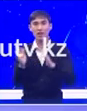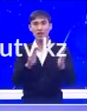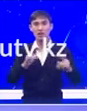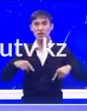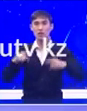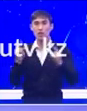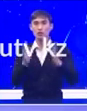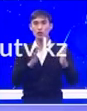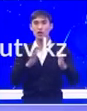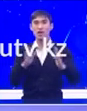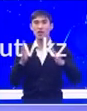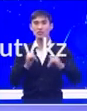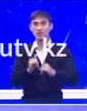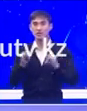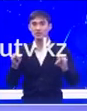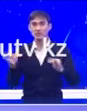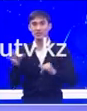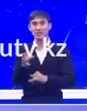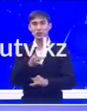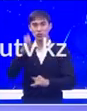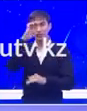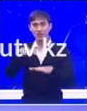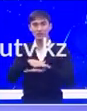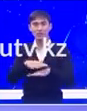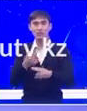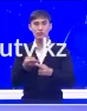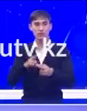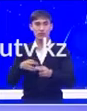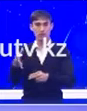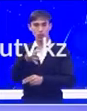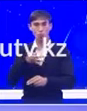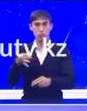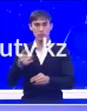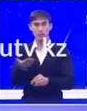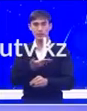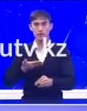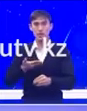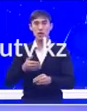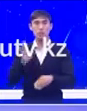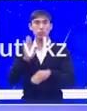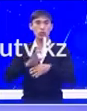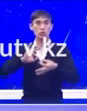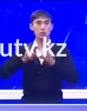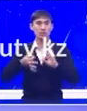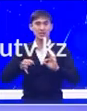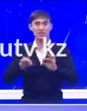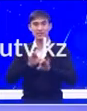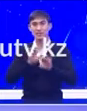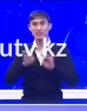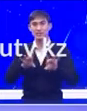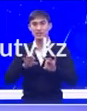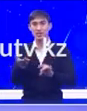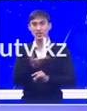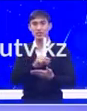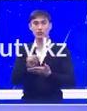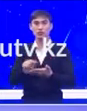обо всех регионов страны в том числе и в нашей области более подробно реализации поручения главы государства в регионе узнавала